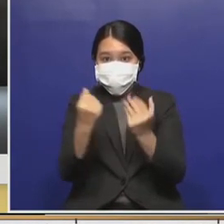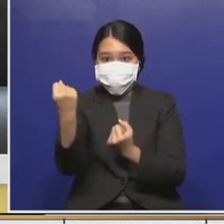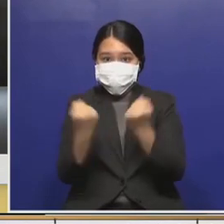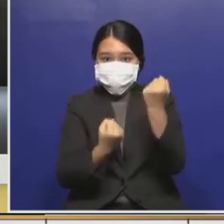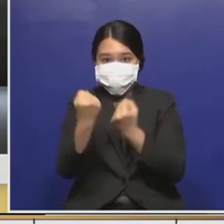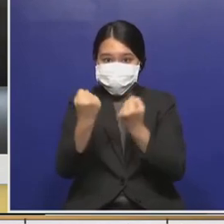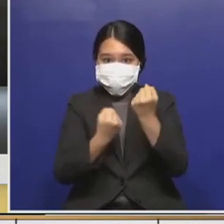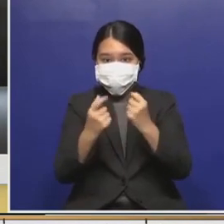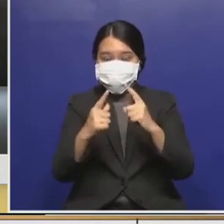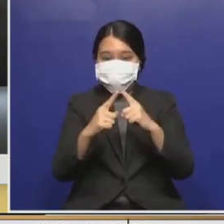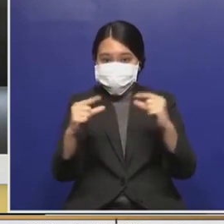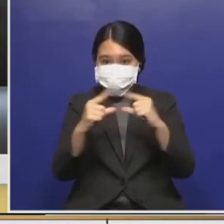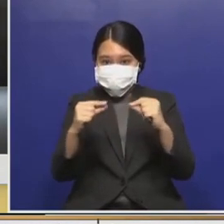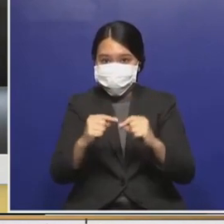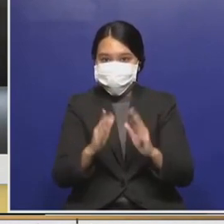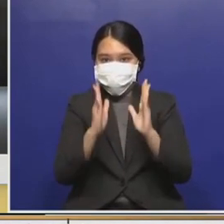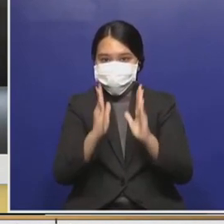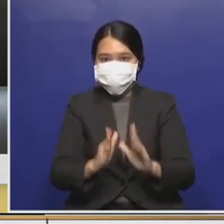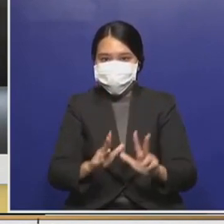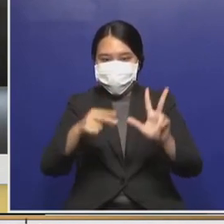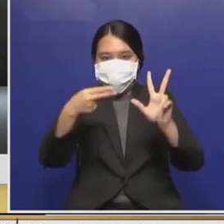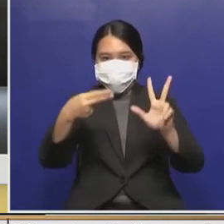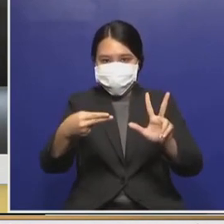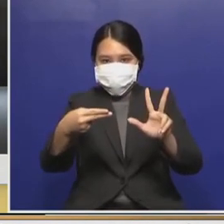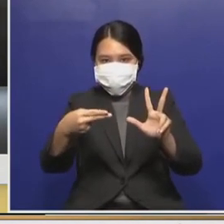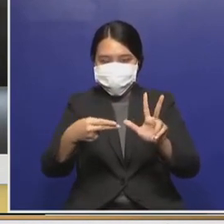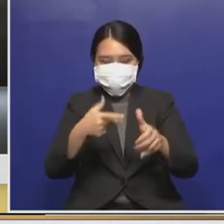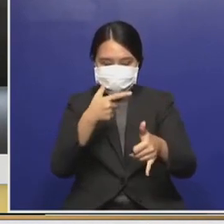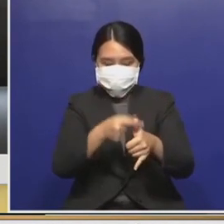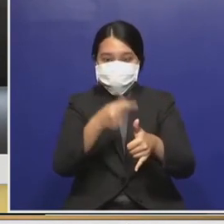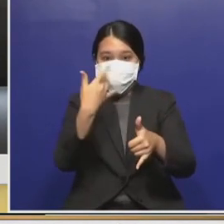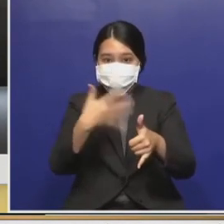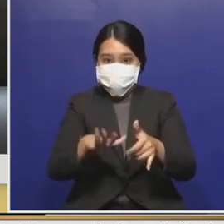ค่ 30,000 คนฉีดวัซินไป 1,000 คน